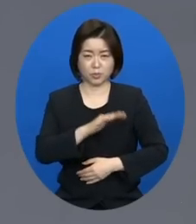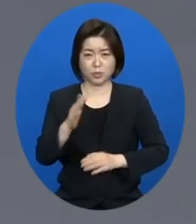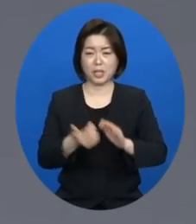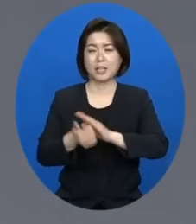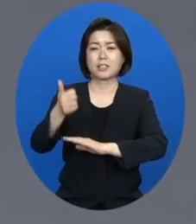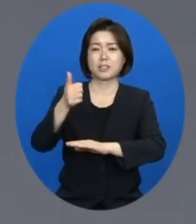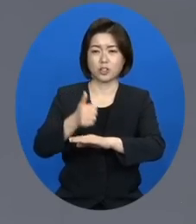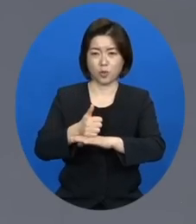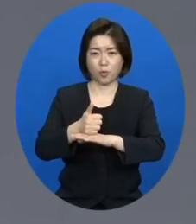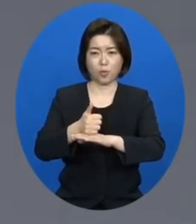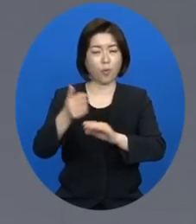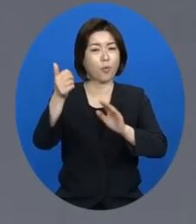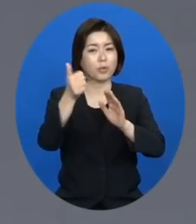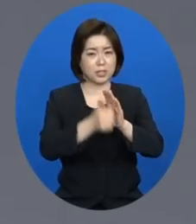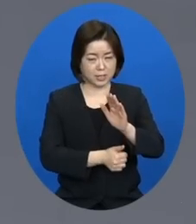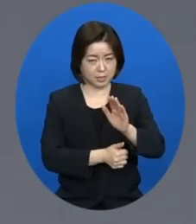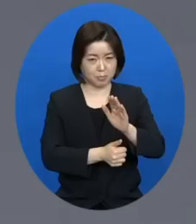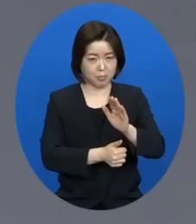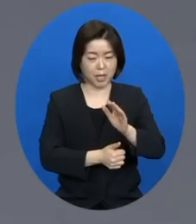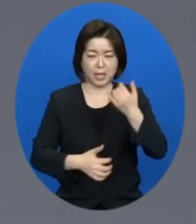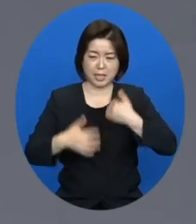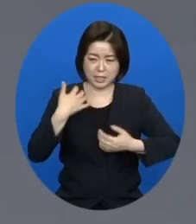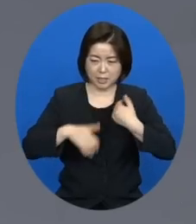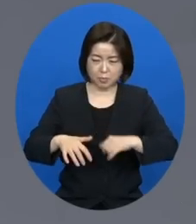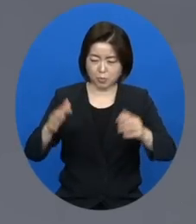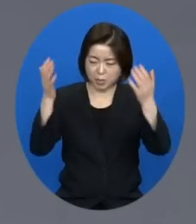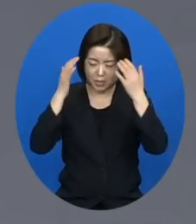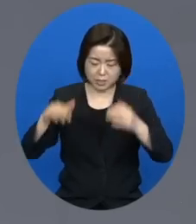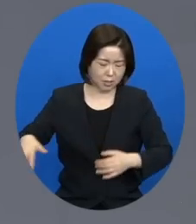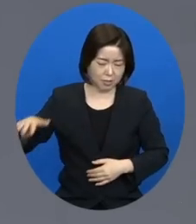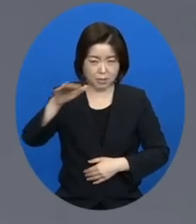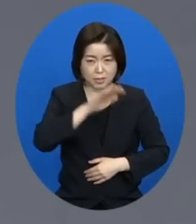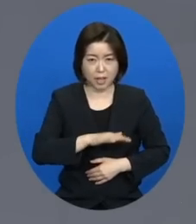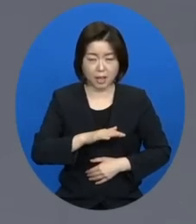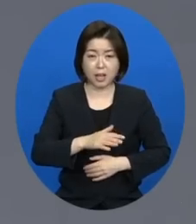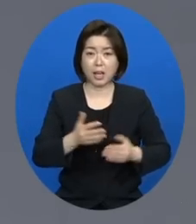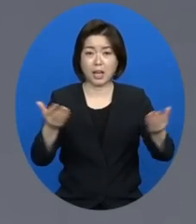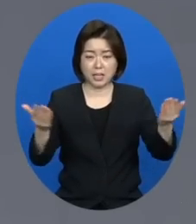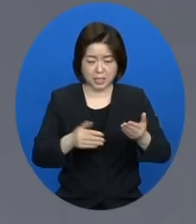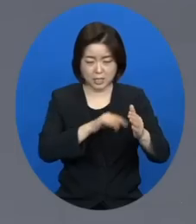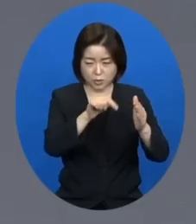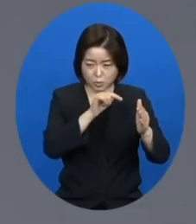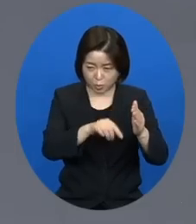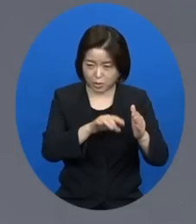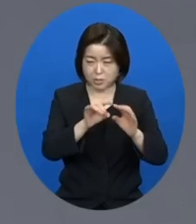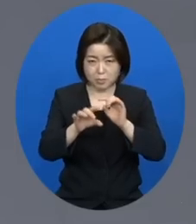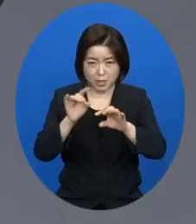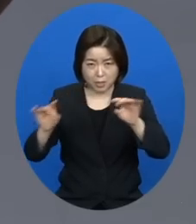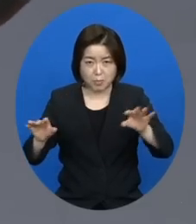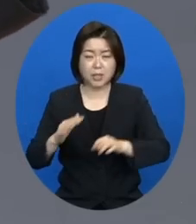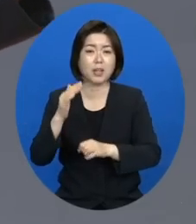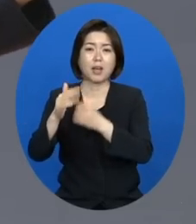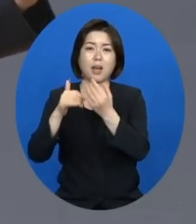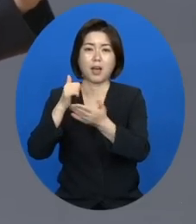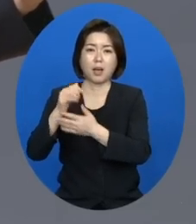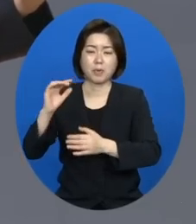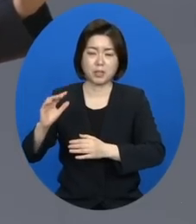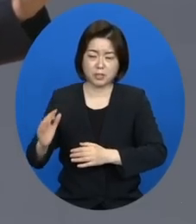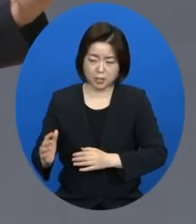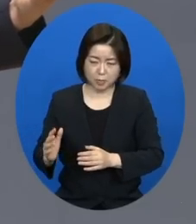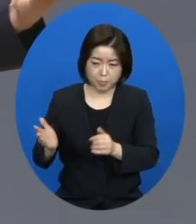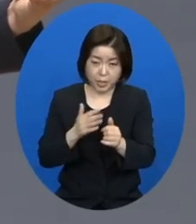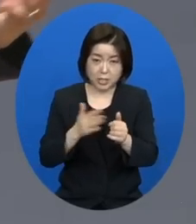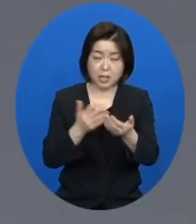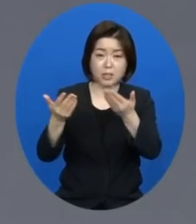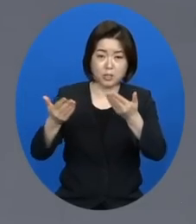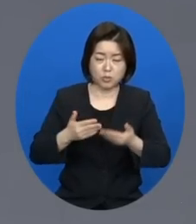성공과 실패와 우리의 기쁨과 실언 이 모든 사건들 속에서 하나님이 그 섭리하신